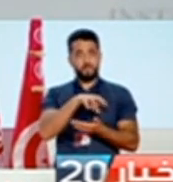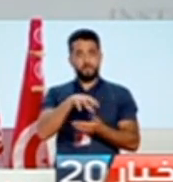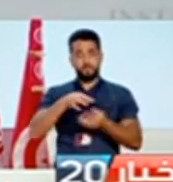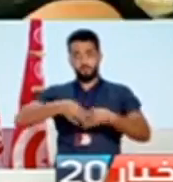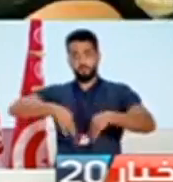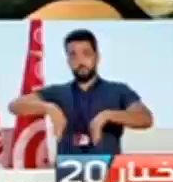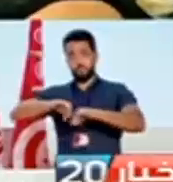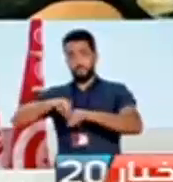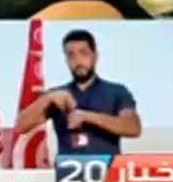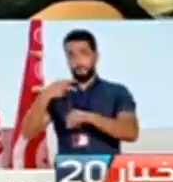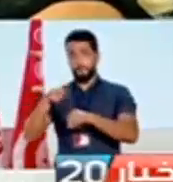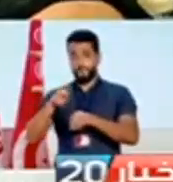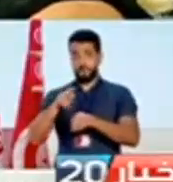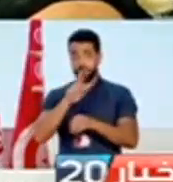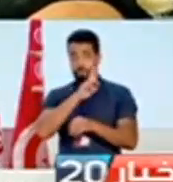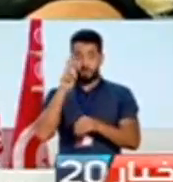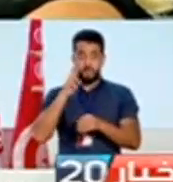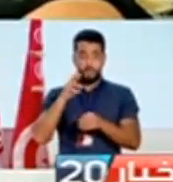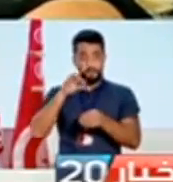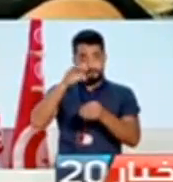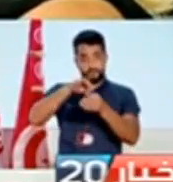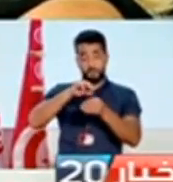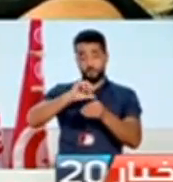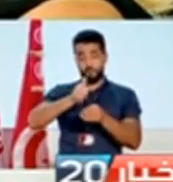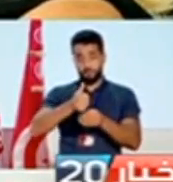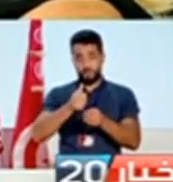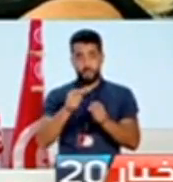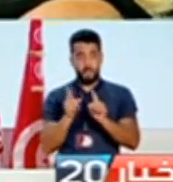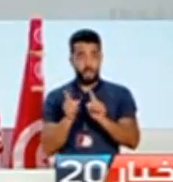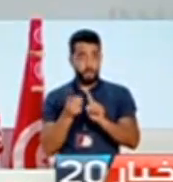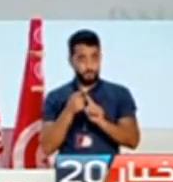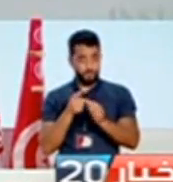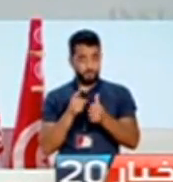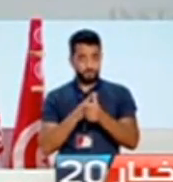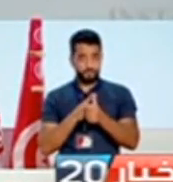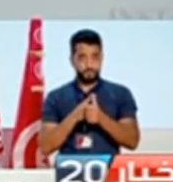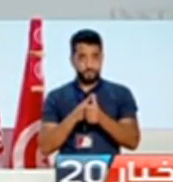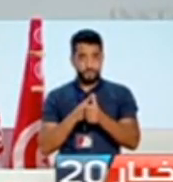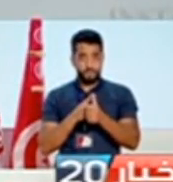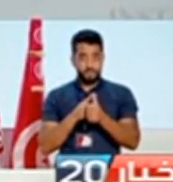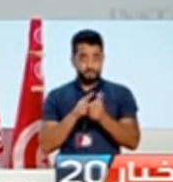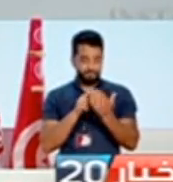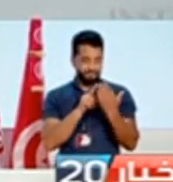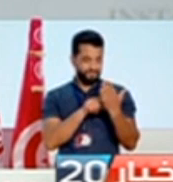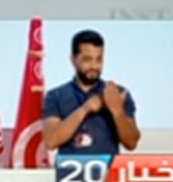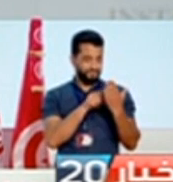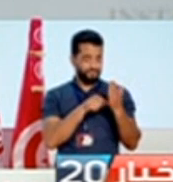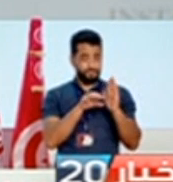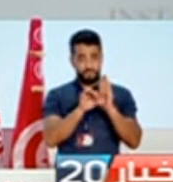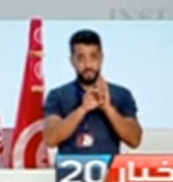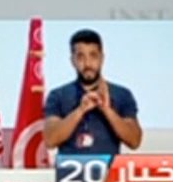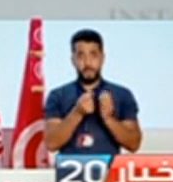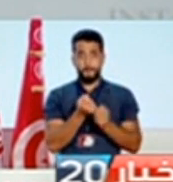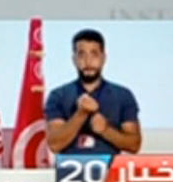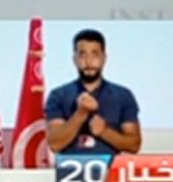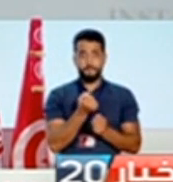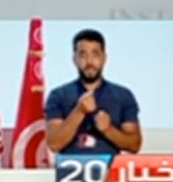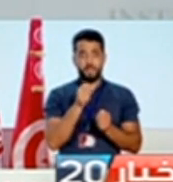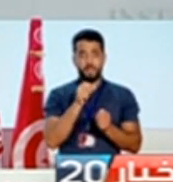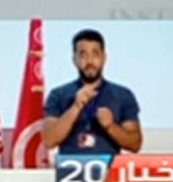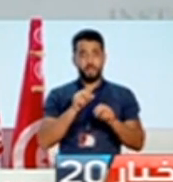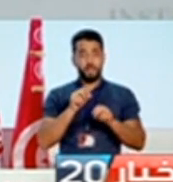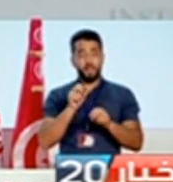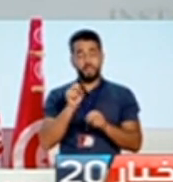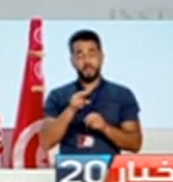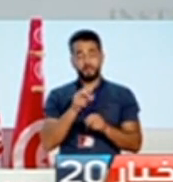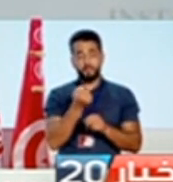ومكاتب الاقتراع التي سوف يصوتون فيها يوم غد عبر تطبيق نجمة 195 نجمة رقم بطاقة